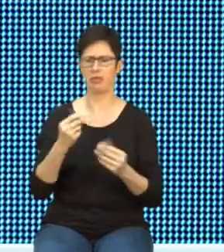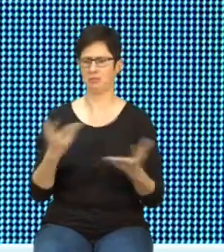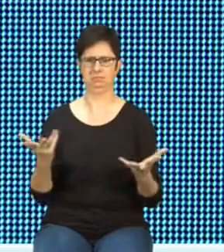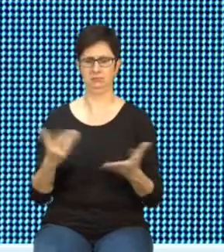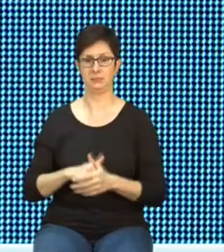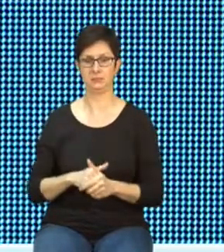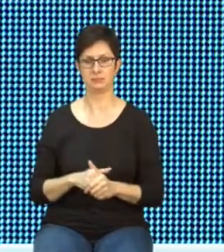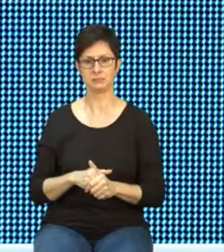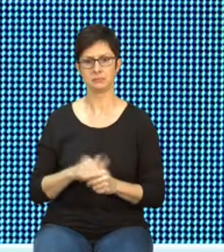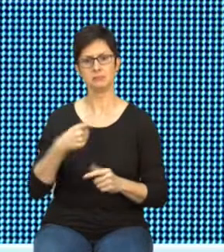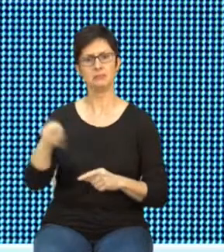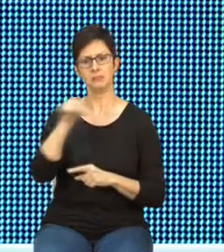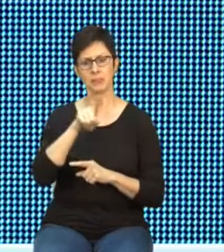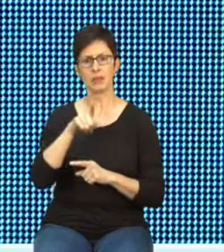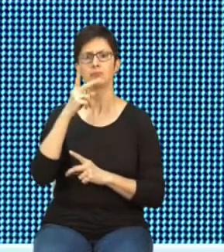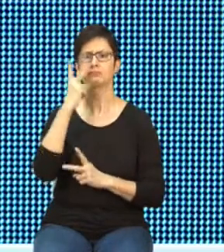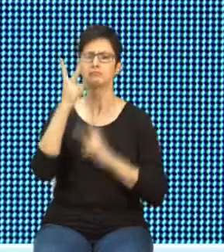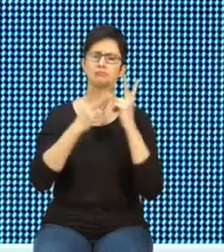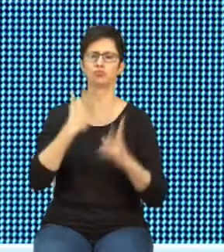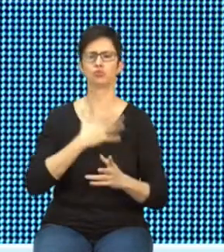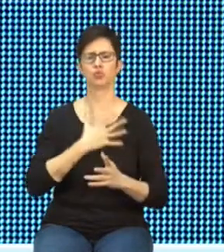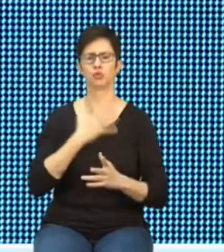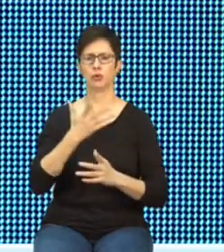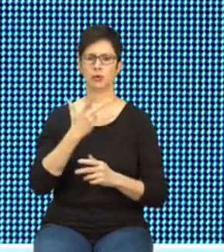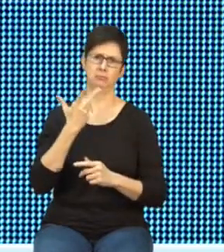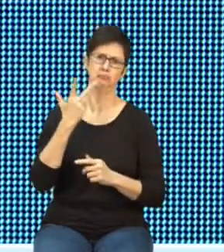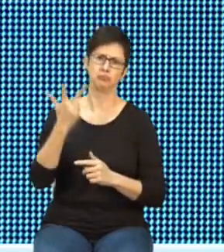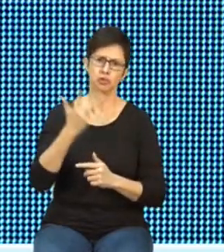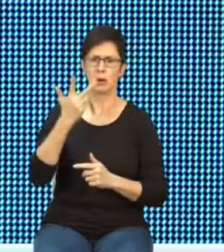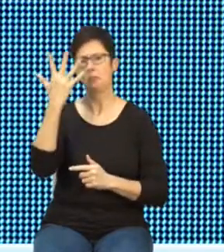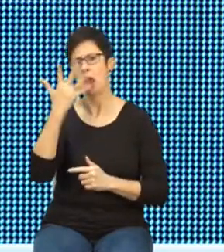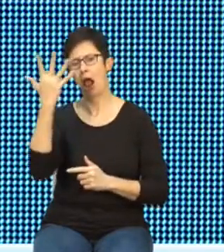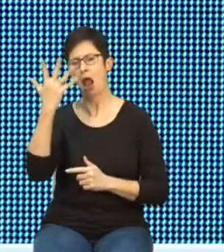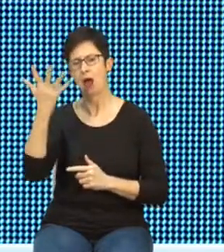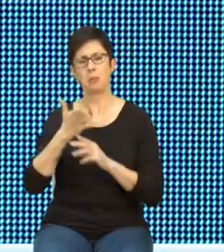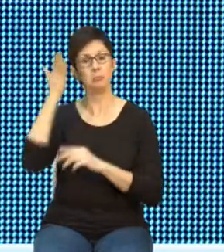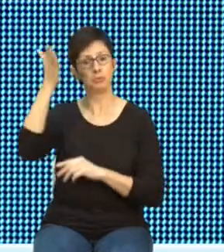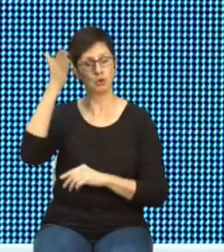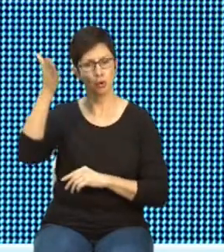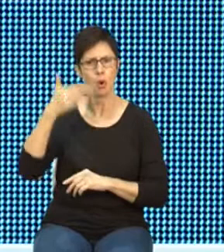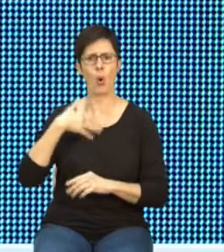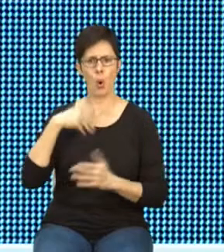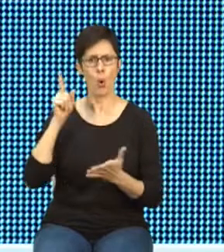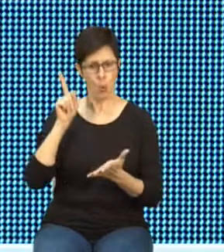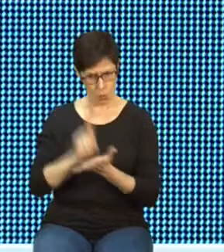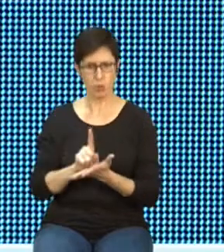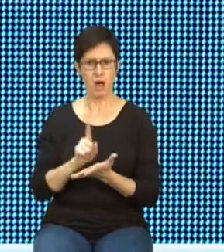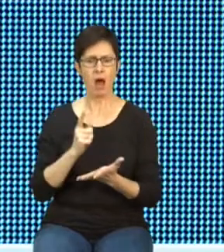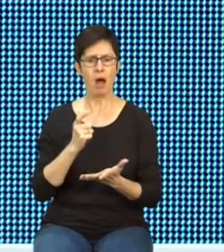jakimś przewidywanym terminie 35 lat jesteśmy w stanie znacząco